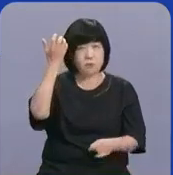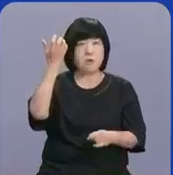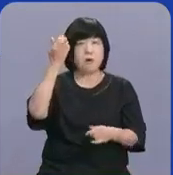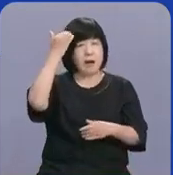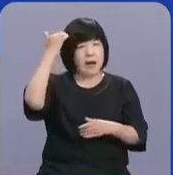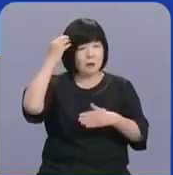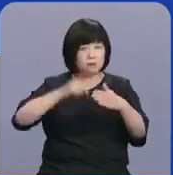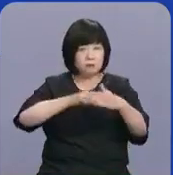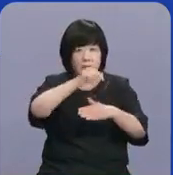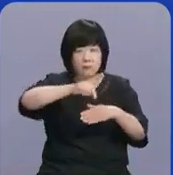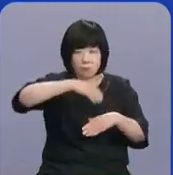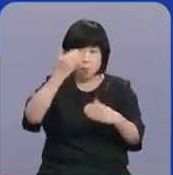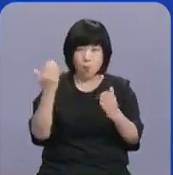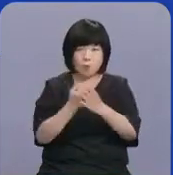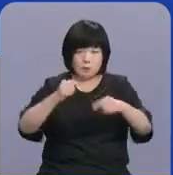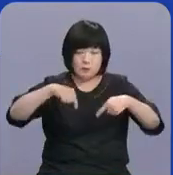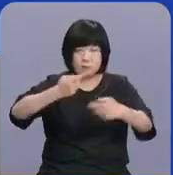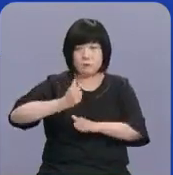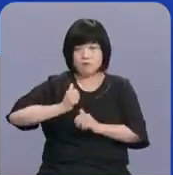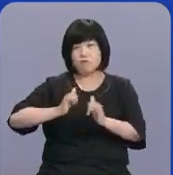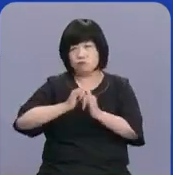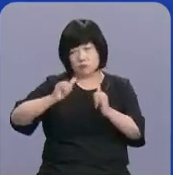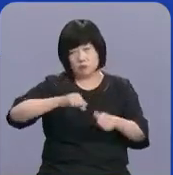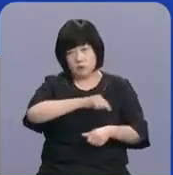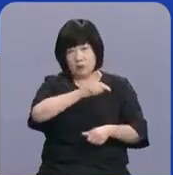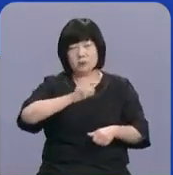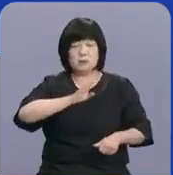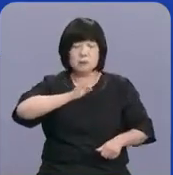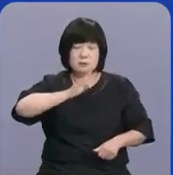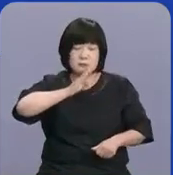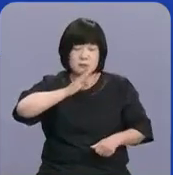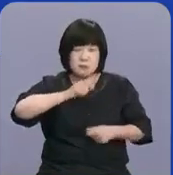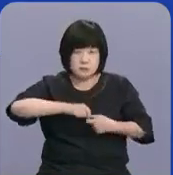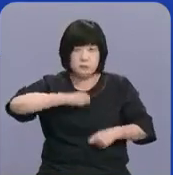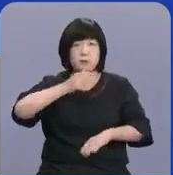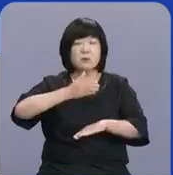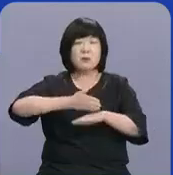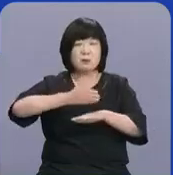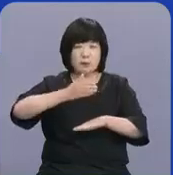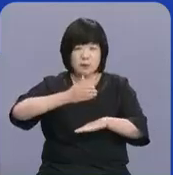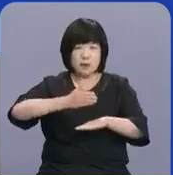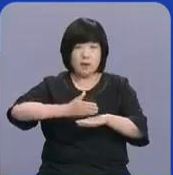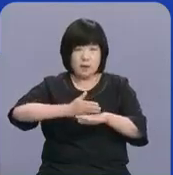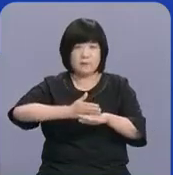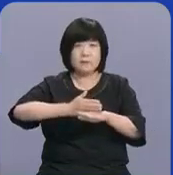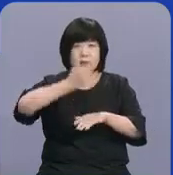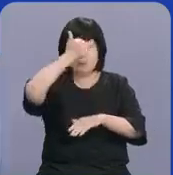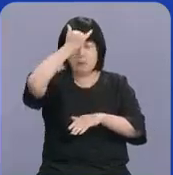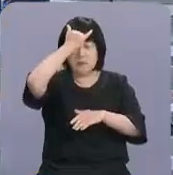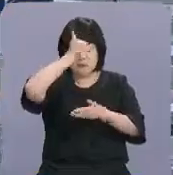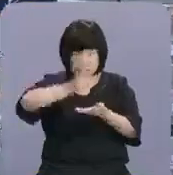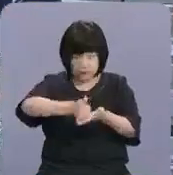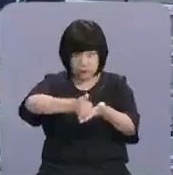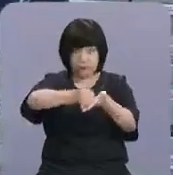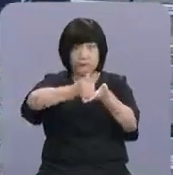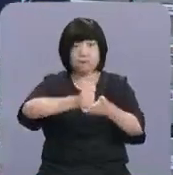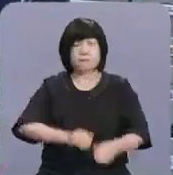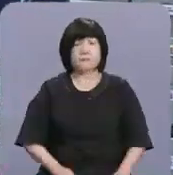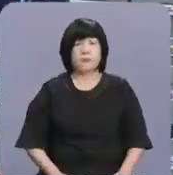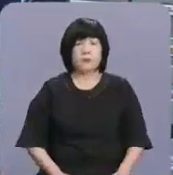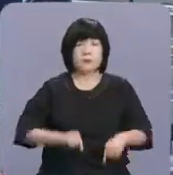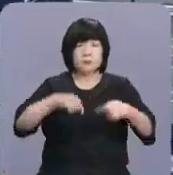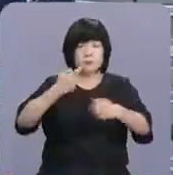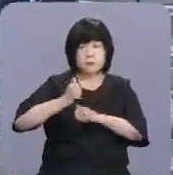국내외의 모든 참전 용사분들께 진심으로 감사와 경의를 표합니다. 참전